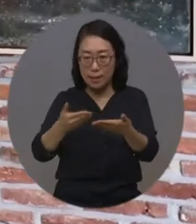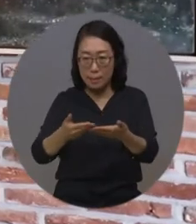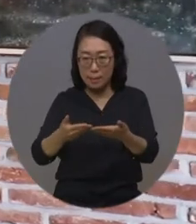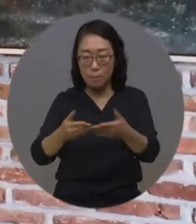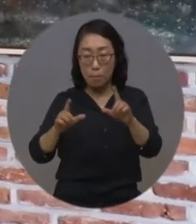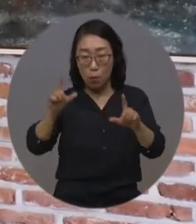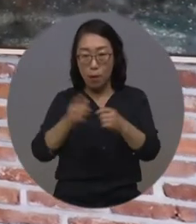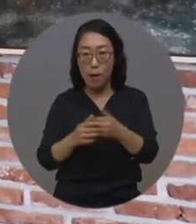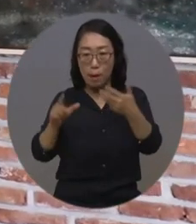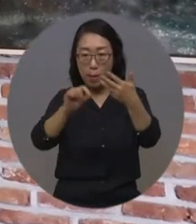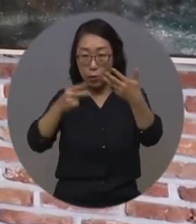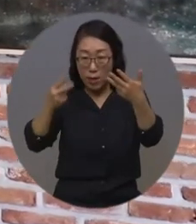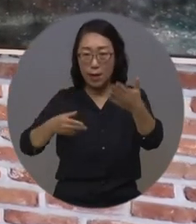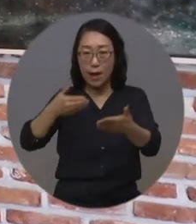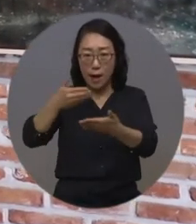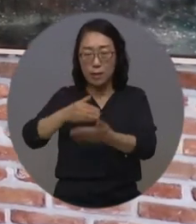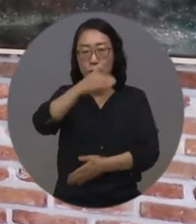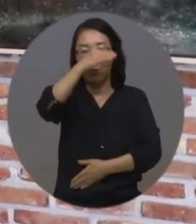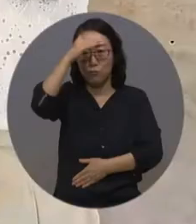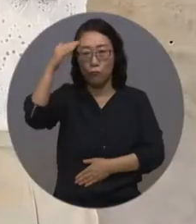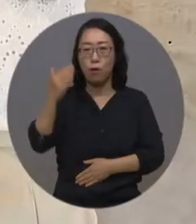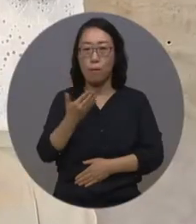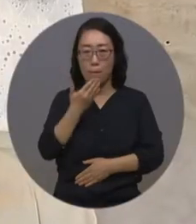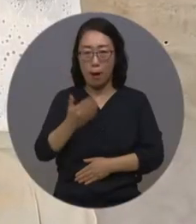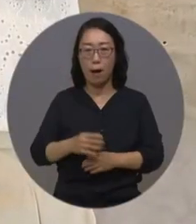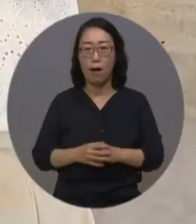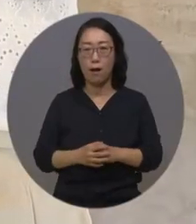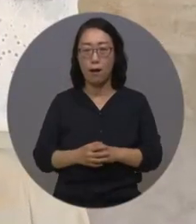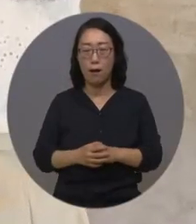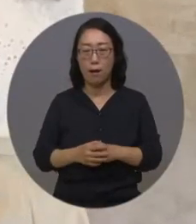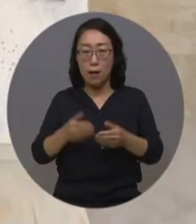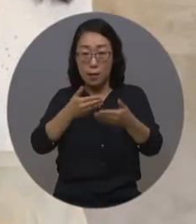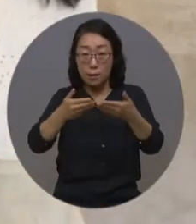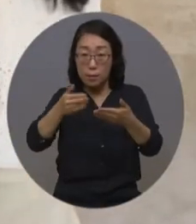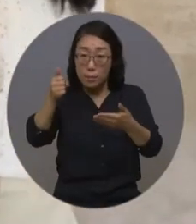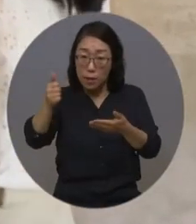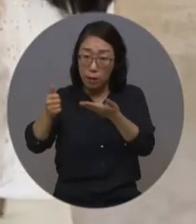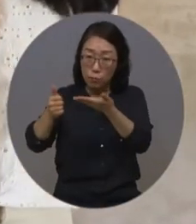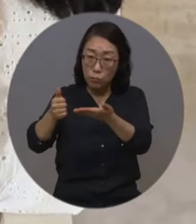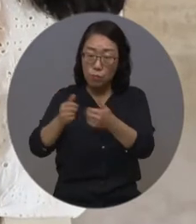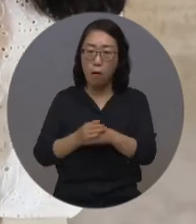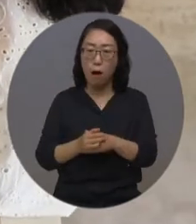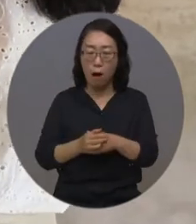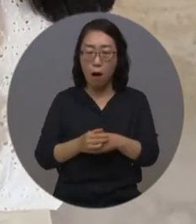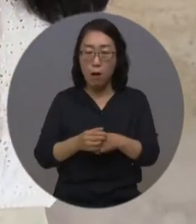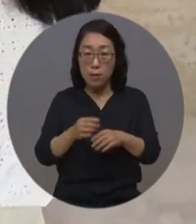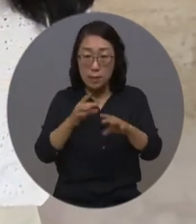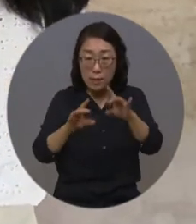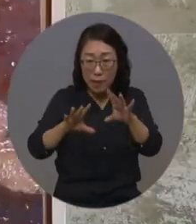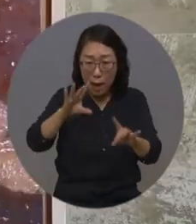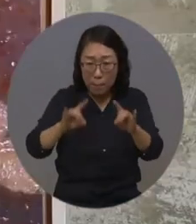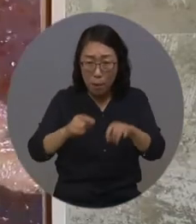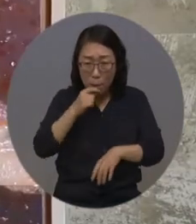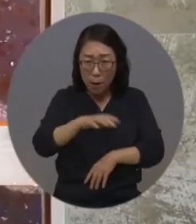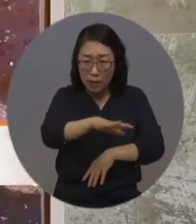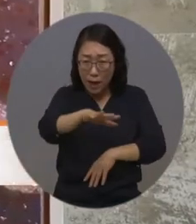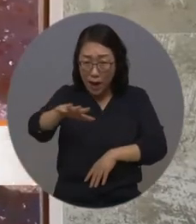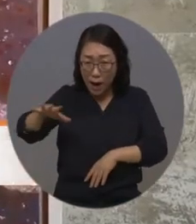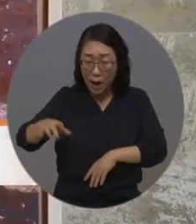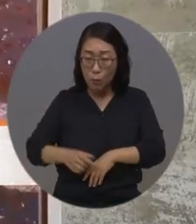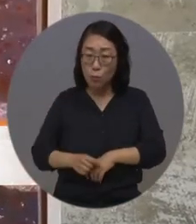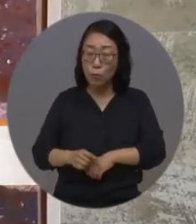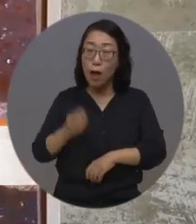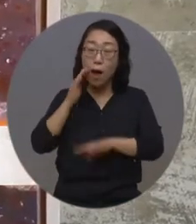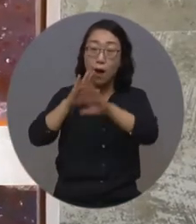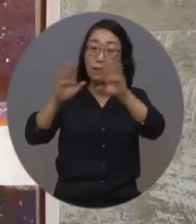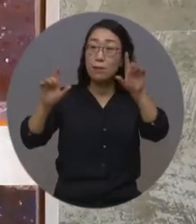8월 2일까지 선을 보이고 있습니다. 작가에게 갯벌은 우주를 연상시킨다며 아무도 눈치채지